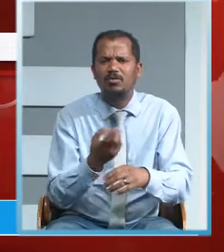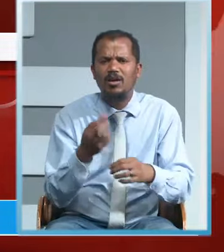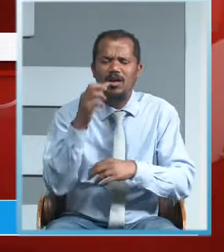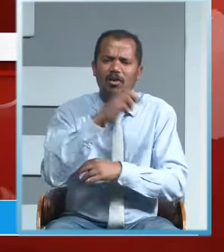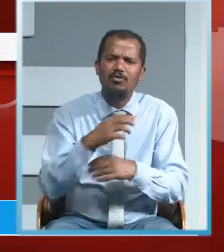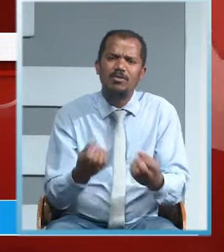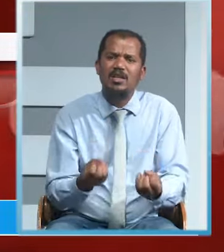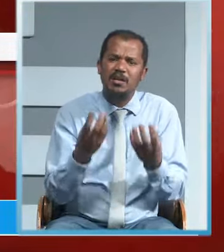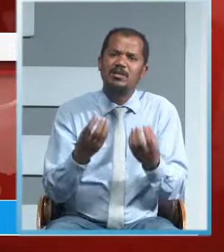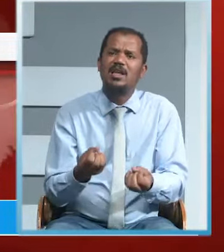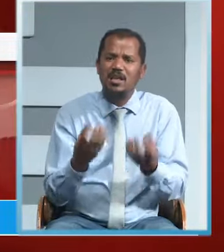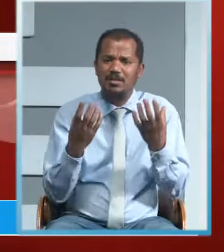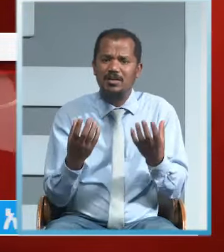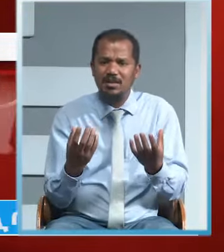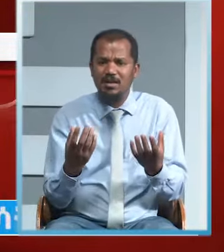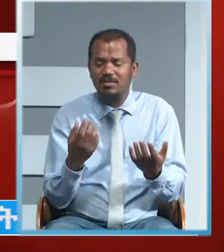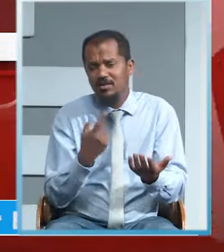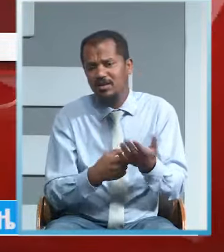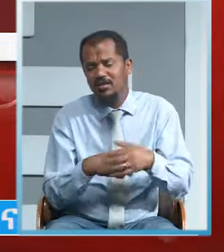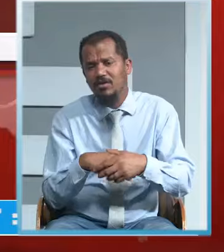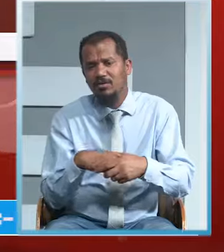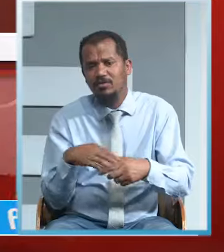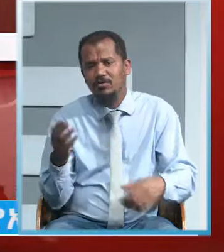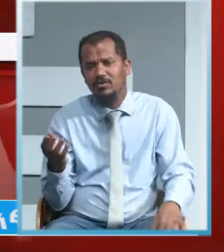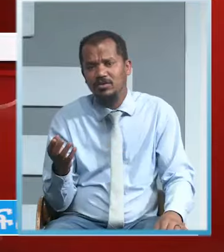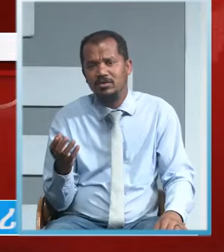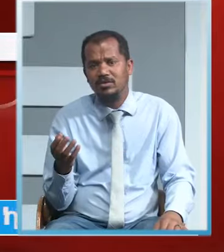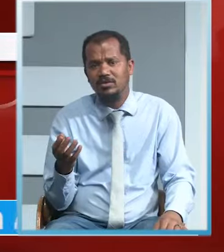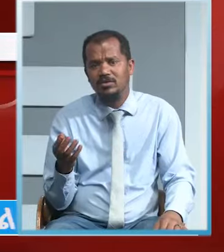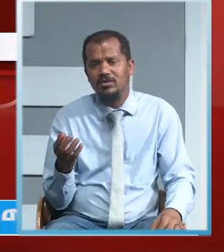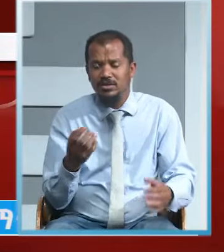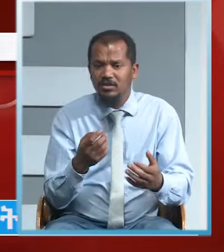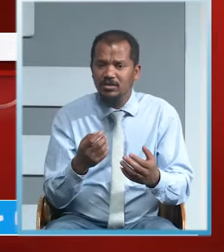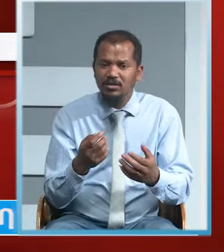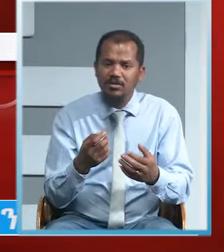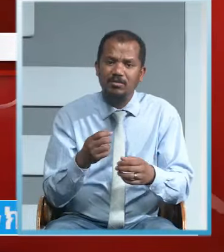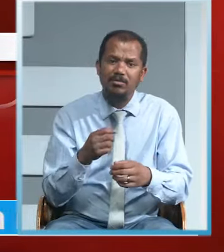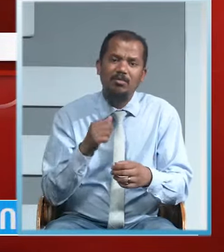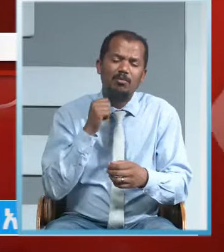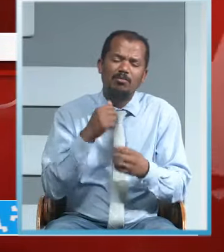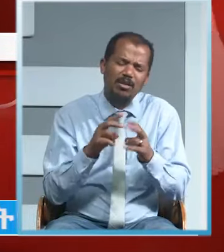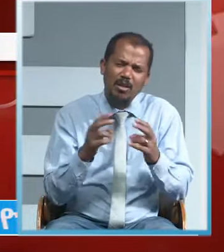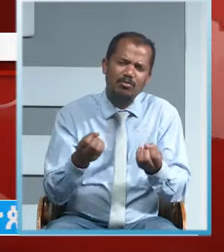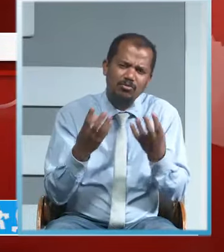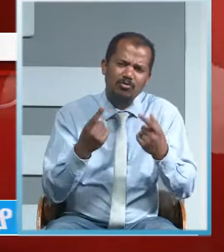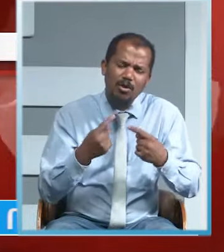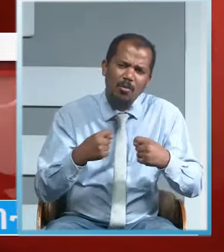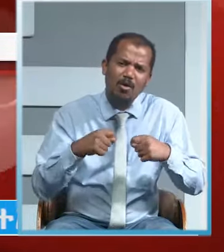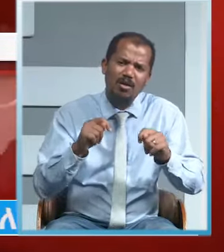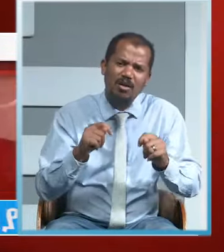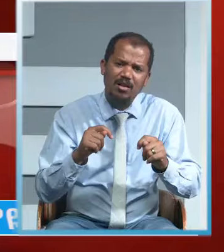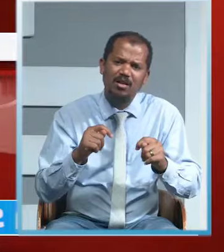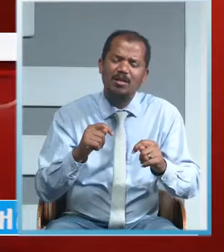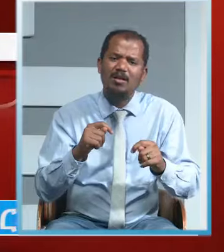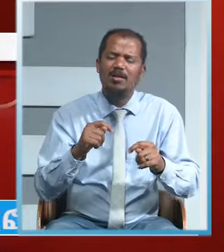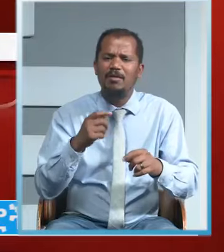እየበዛ ስለሄደ ከዚያዎች እንደ መንግስት አሁን እንዳልኩ ያው በሰው ጉልበት ተሞከረ፣ ከዚያ በፈንጅ